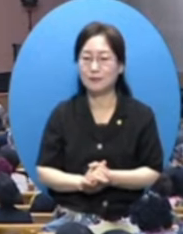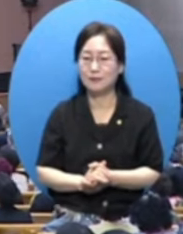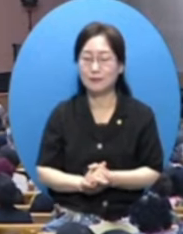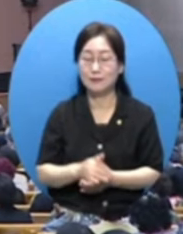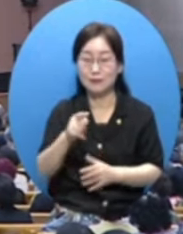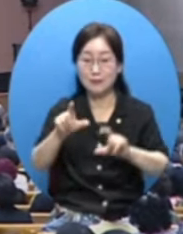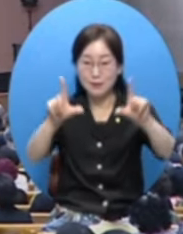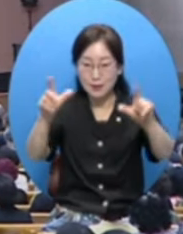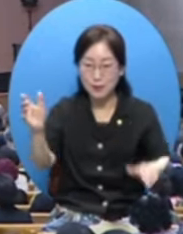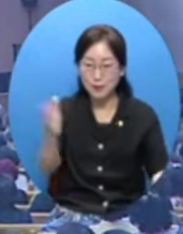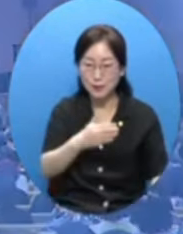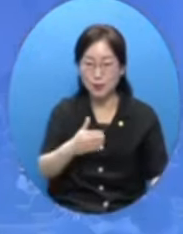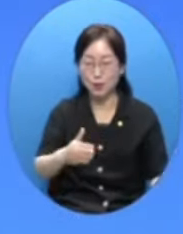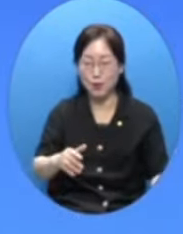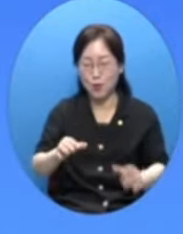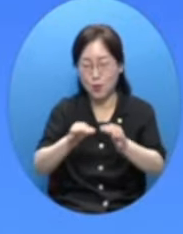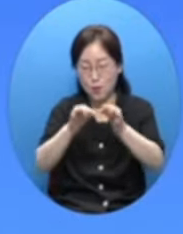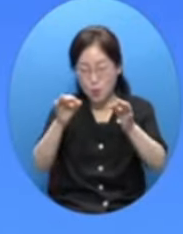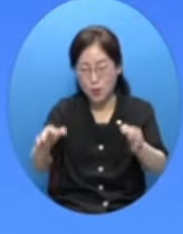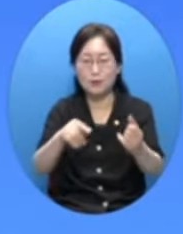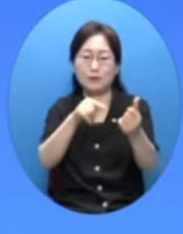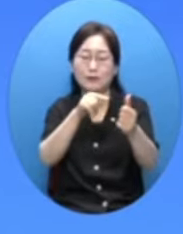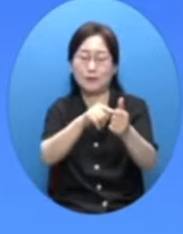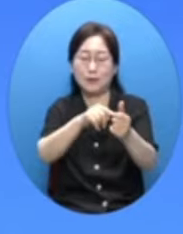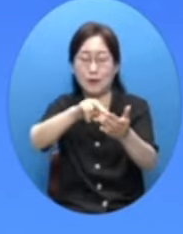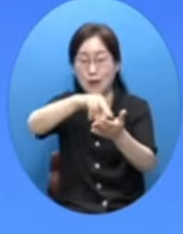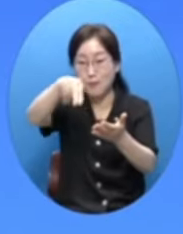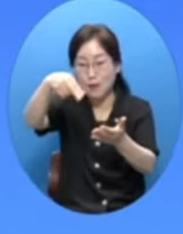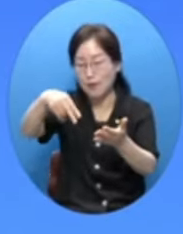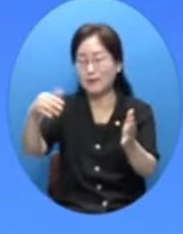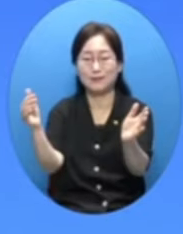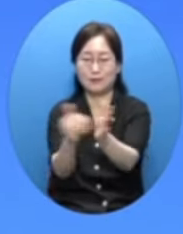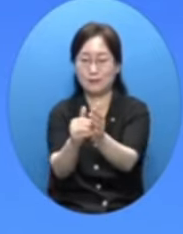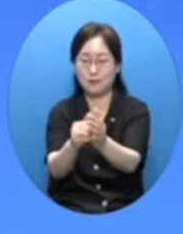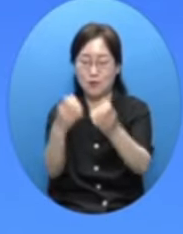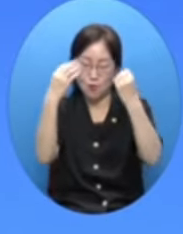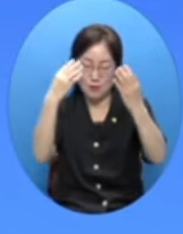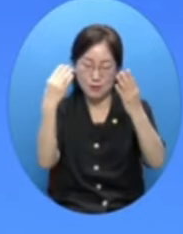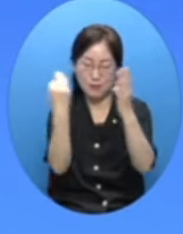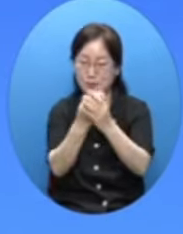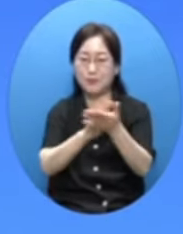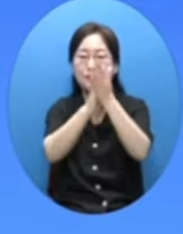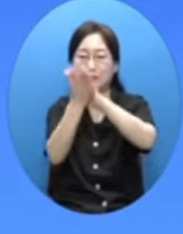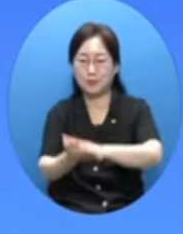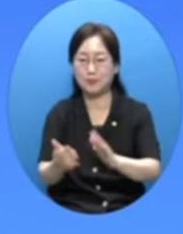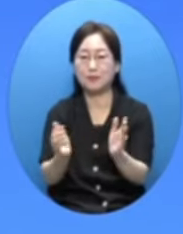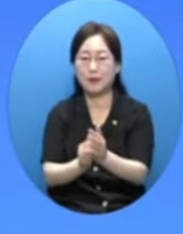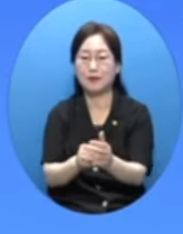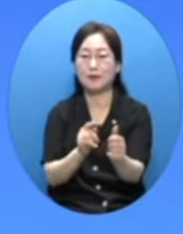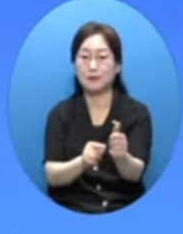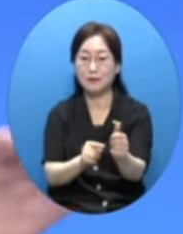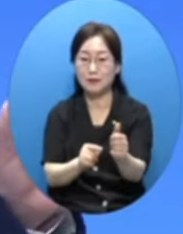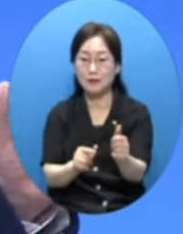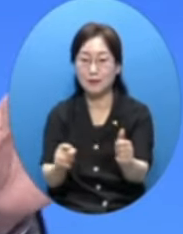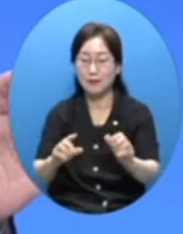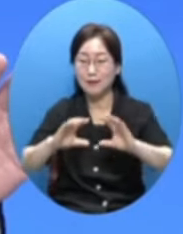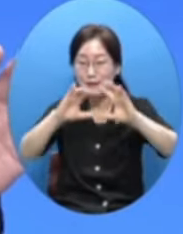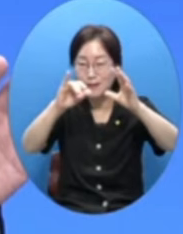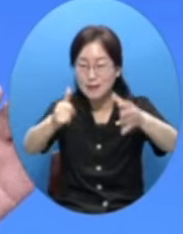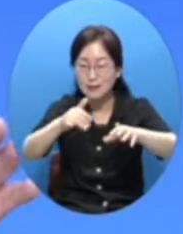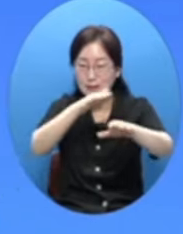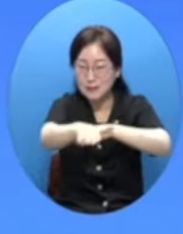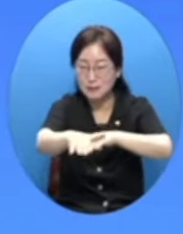이날 그의 오랜 방황이 끝났습니다. 그는 완전히 새 사람이 되었습니다. 그러고 나서 그는 모든 세상적인 것을